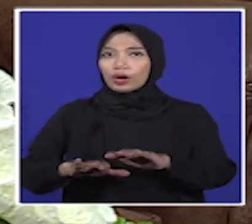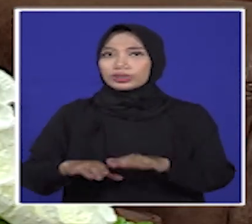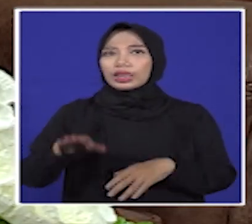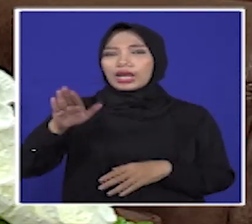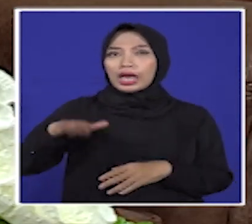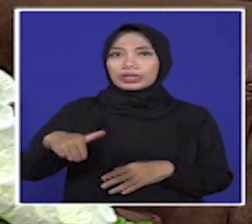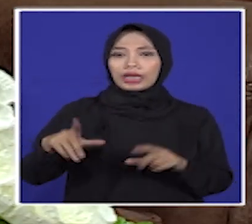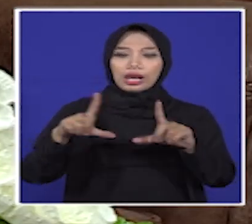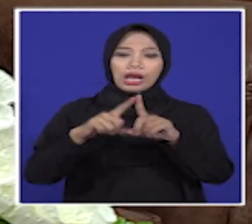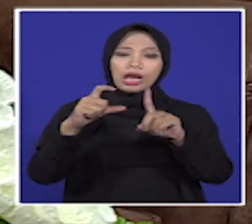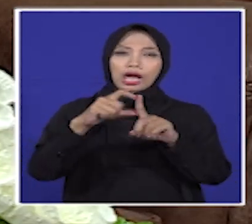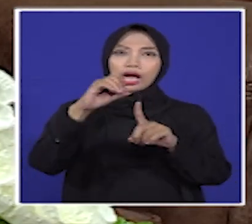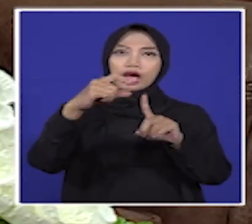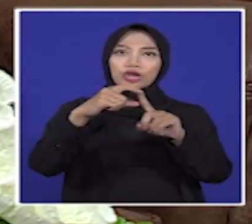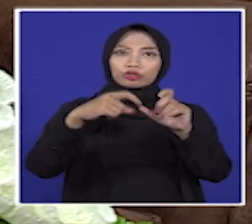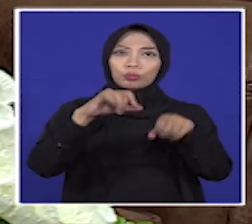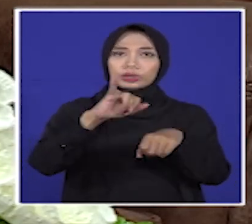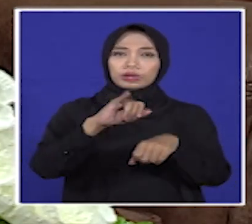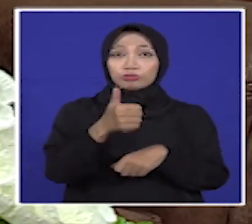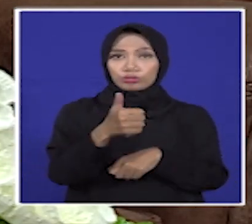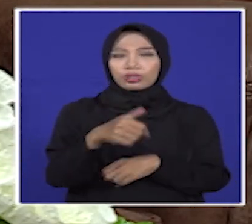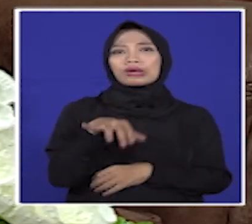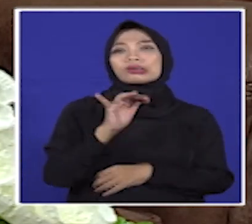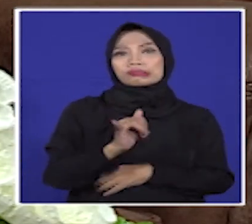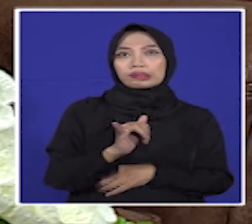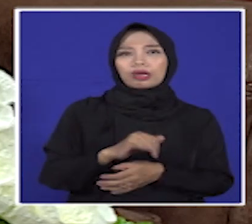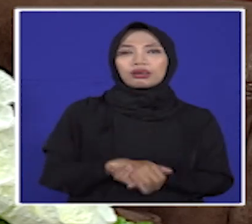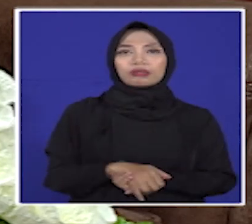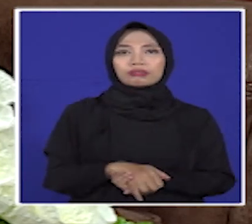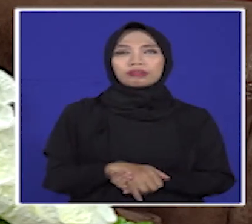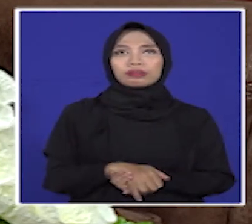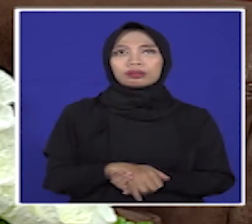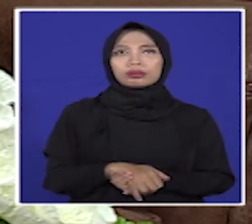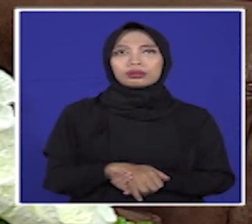seorang anak. Iya betul Mbak, itu juga sih salah satu faktor yang bikin saya dilema.